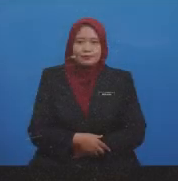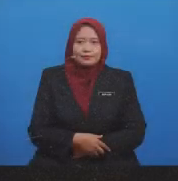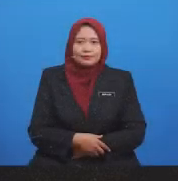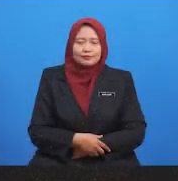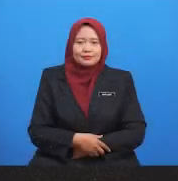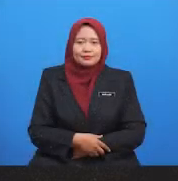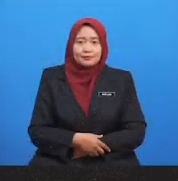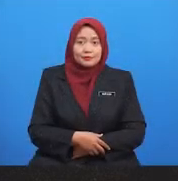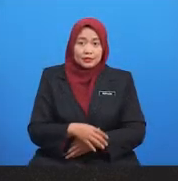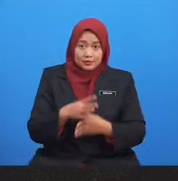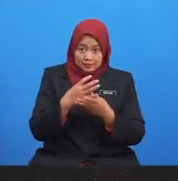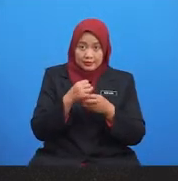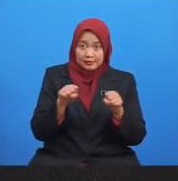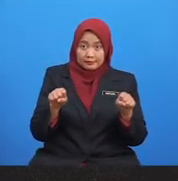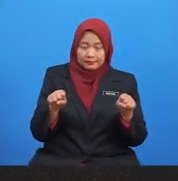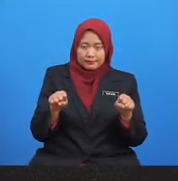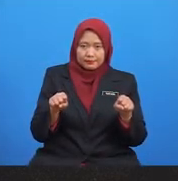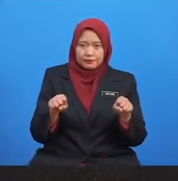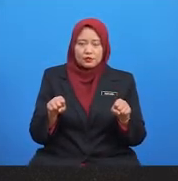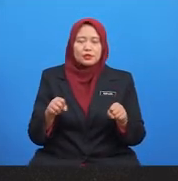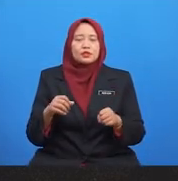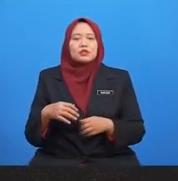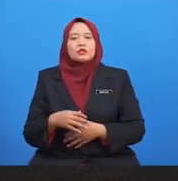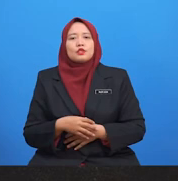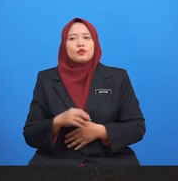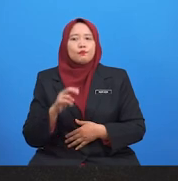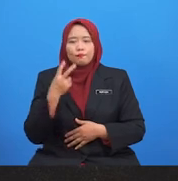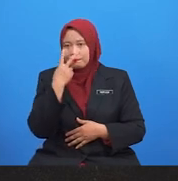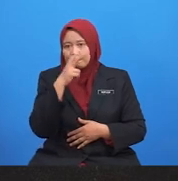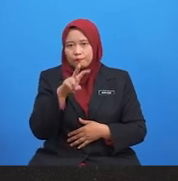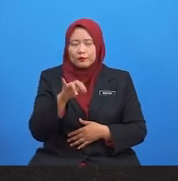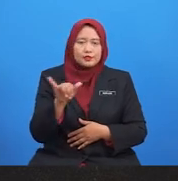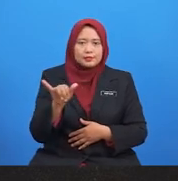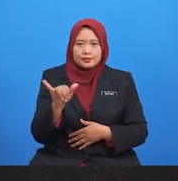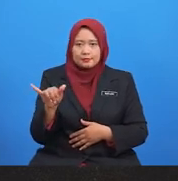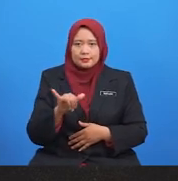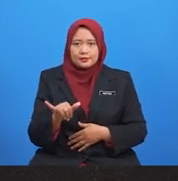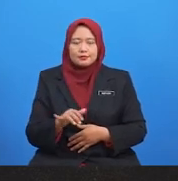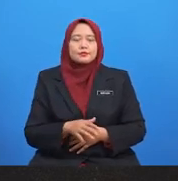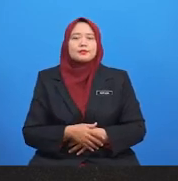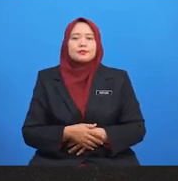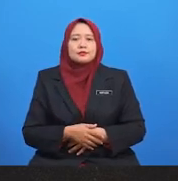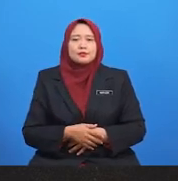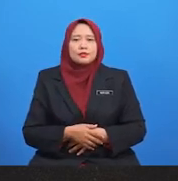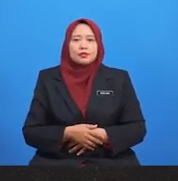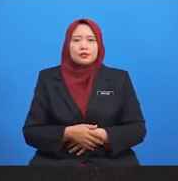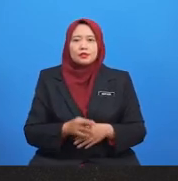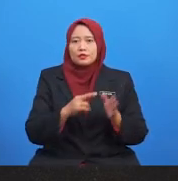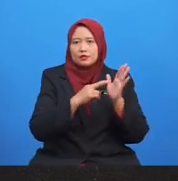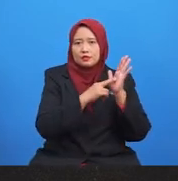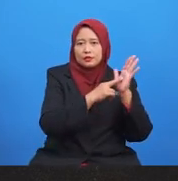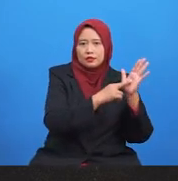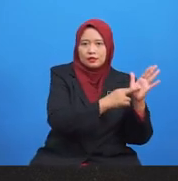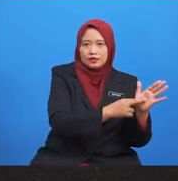Dah siap semua? Mari kita semak jawapan bersama-sama. Rajah menunjukkan lengkung